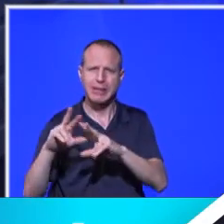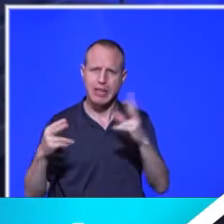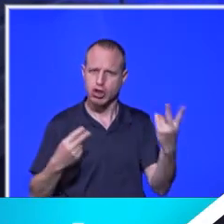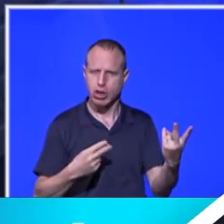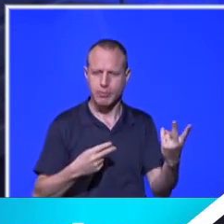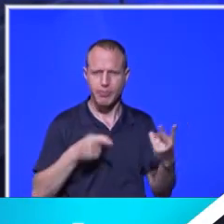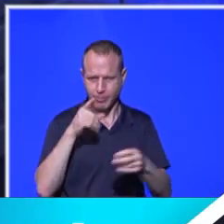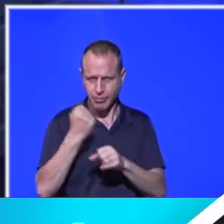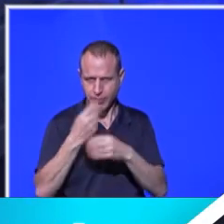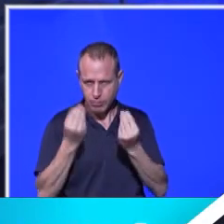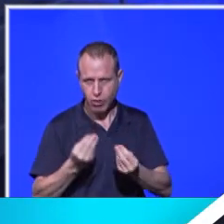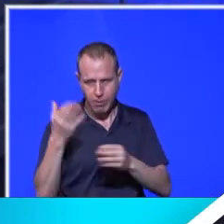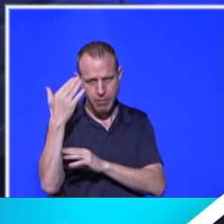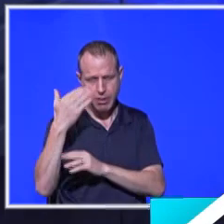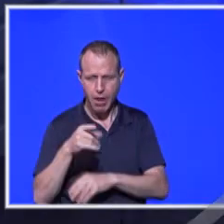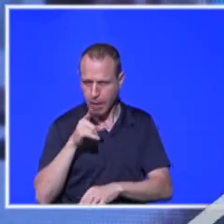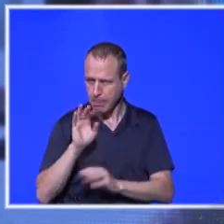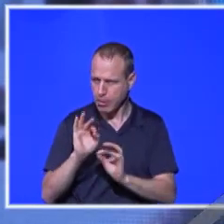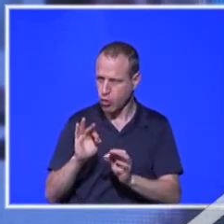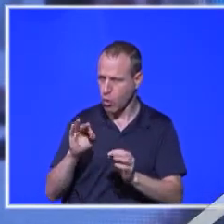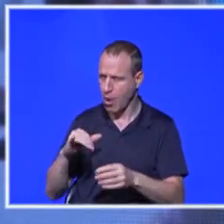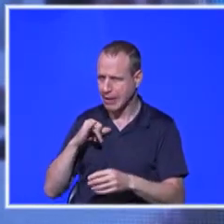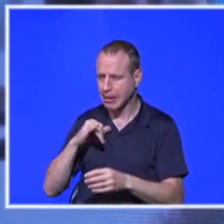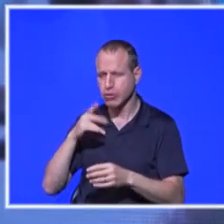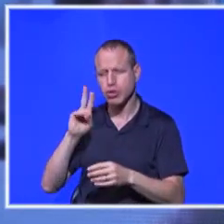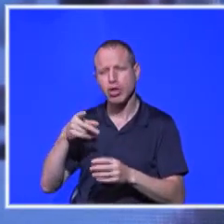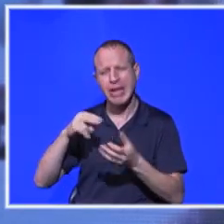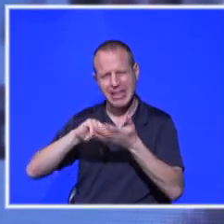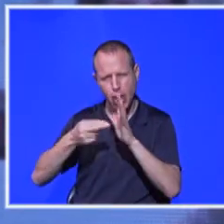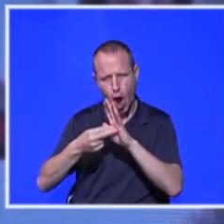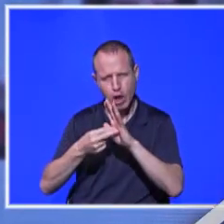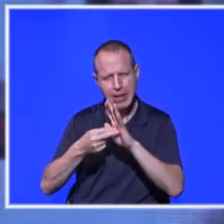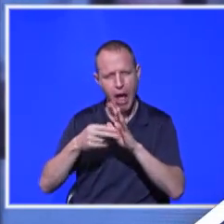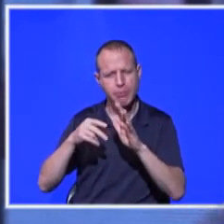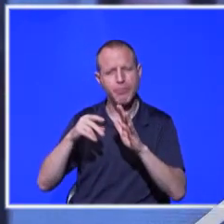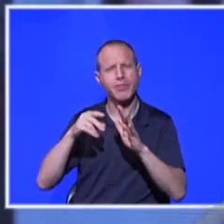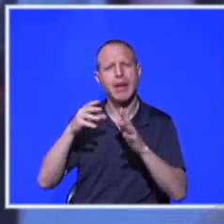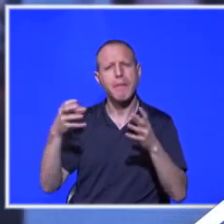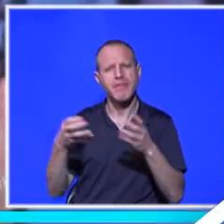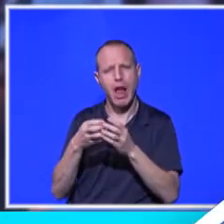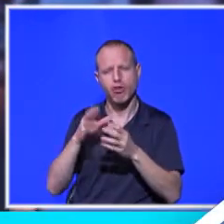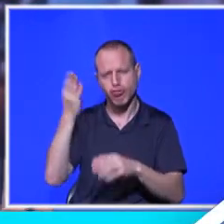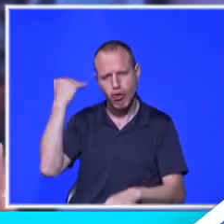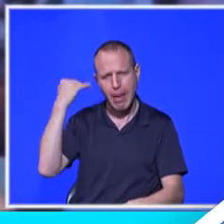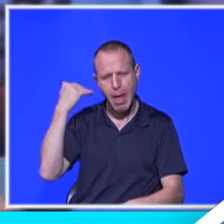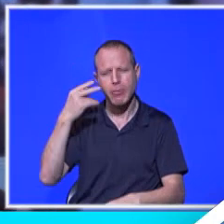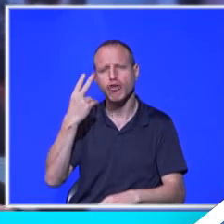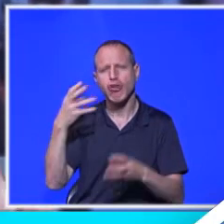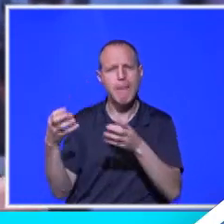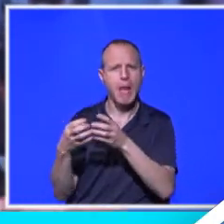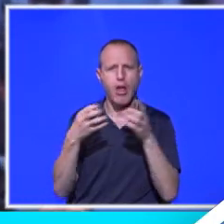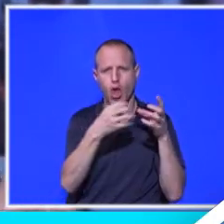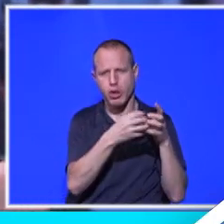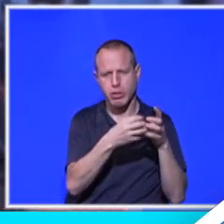זה עושה טוב למדינה. אתה חושב שבדיוק העניין הזה, אתה חושב שהאידיאולוגיה המפלגתית שהייתה פעם, גם לשני המחנות,